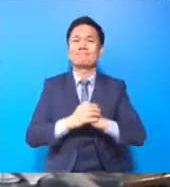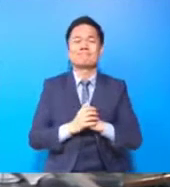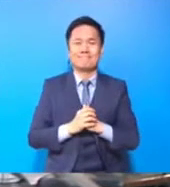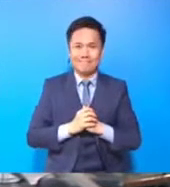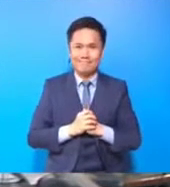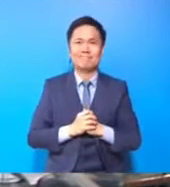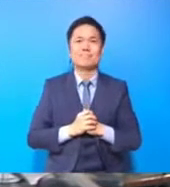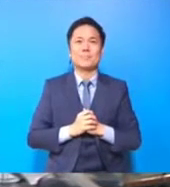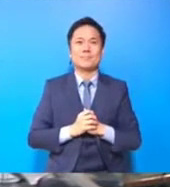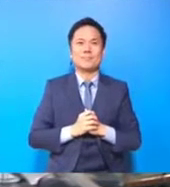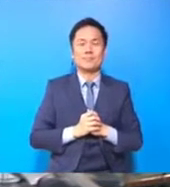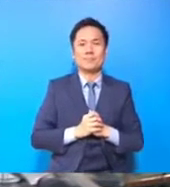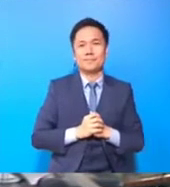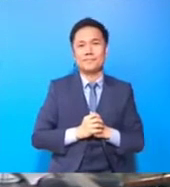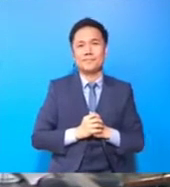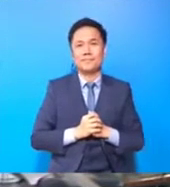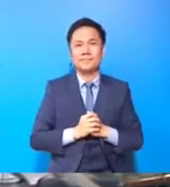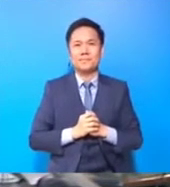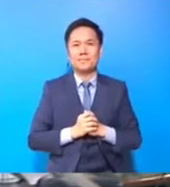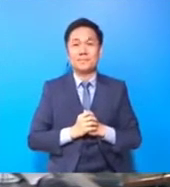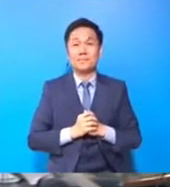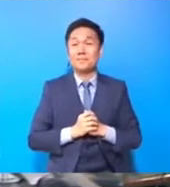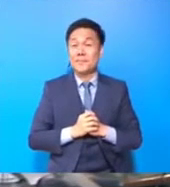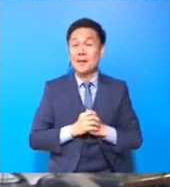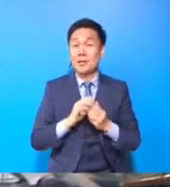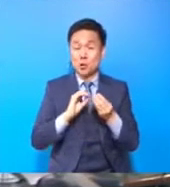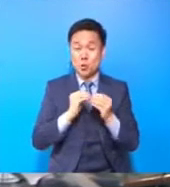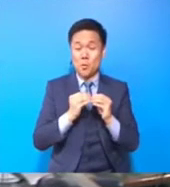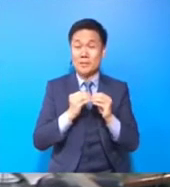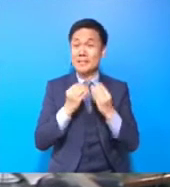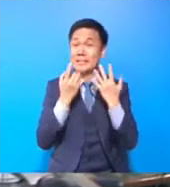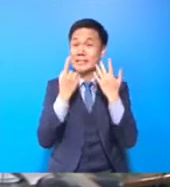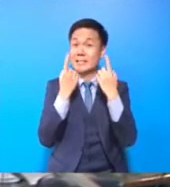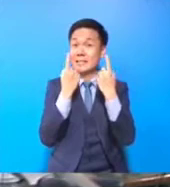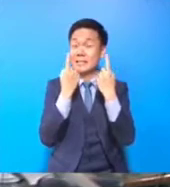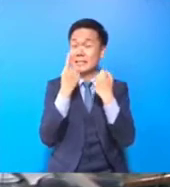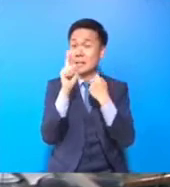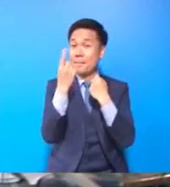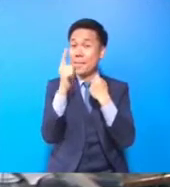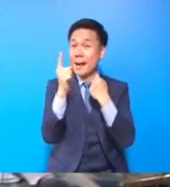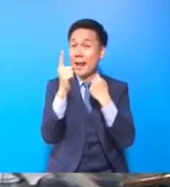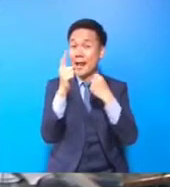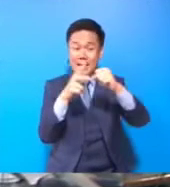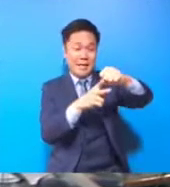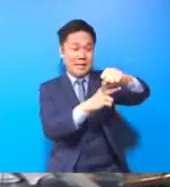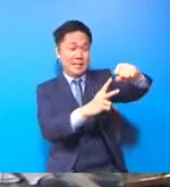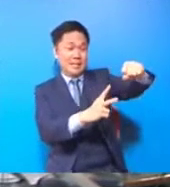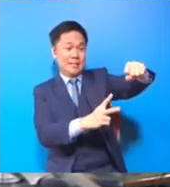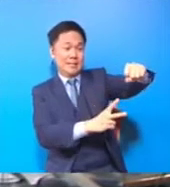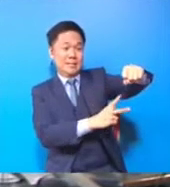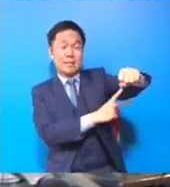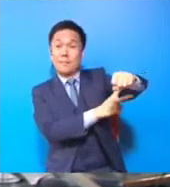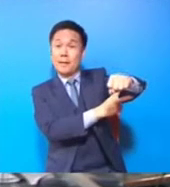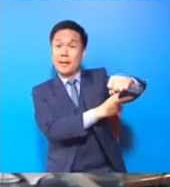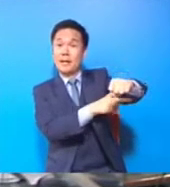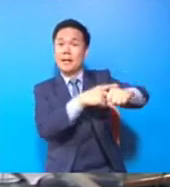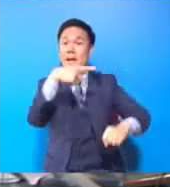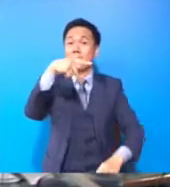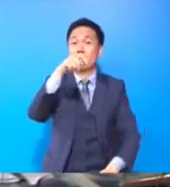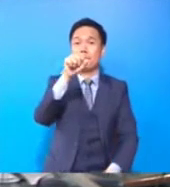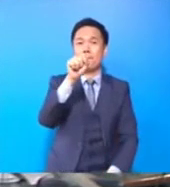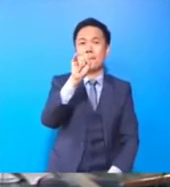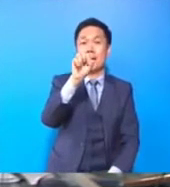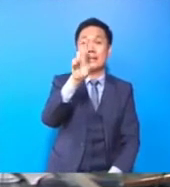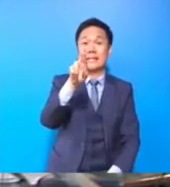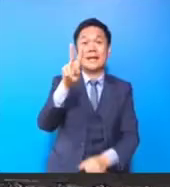kampung duyung untuk dibawa pulang soalnya saya nomor 11 berkaitan pembinaan jambatan fase tulang Makasih